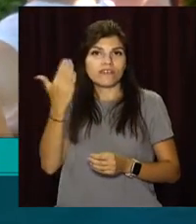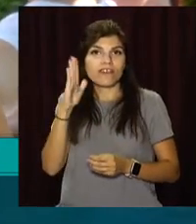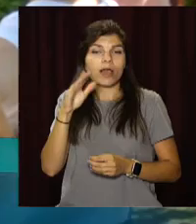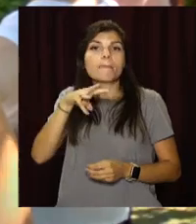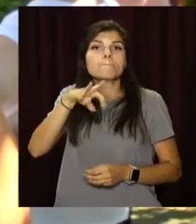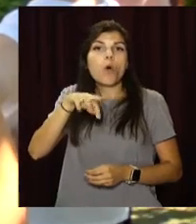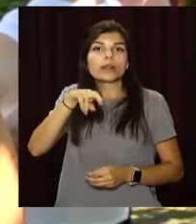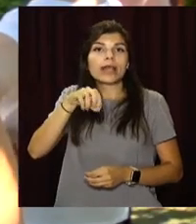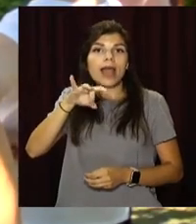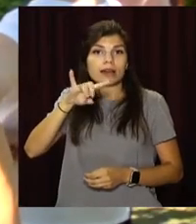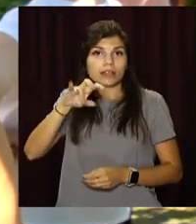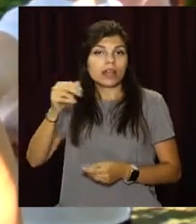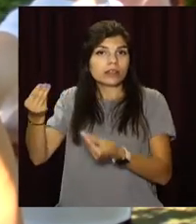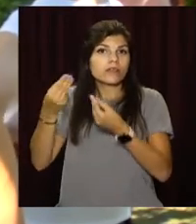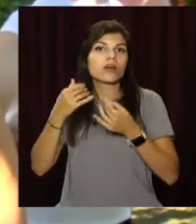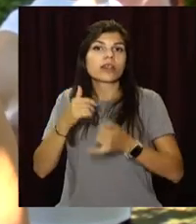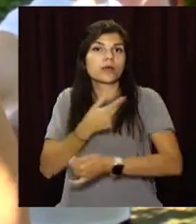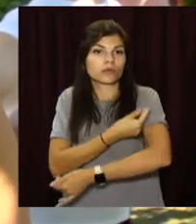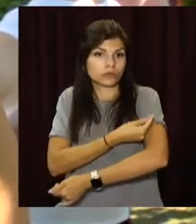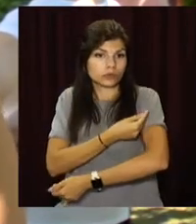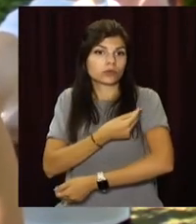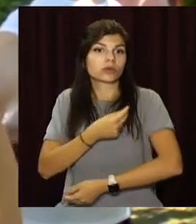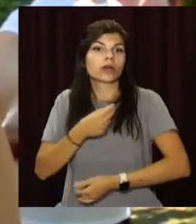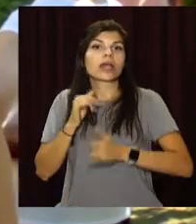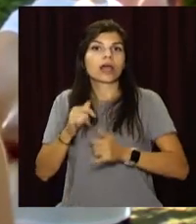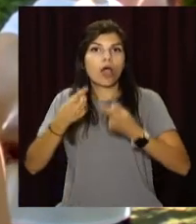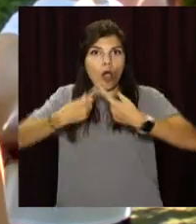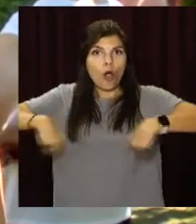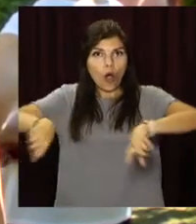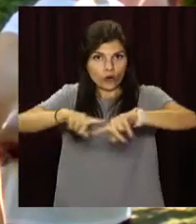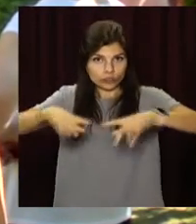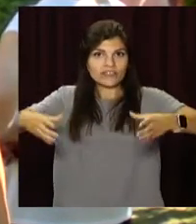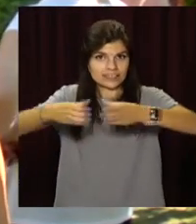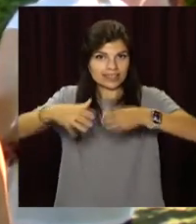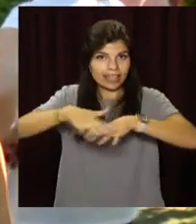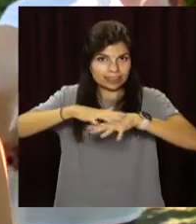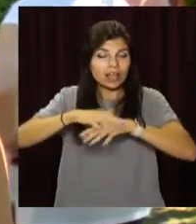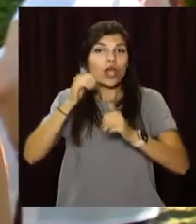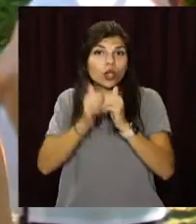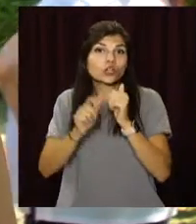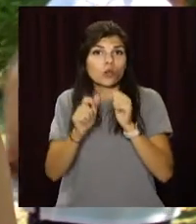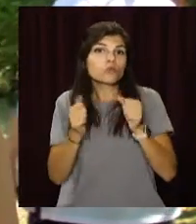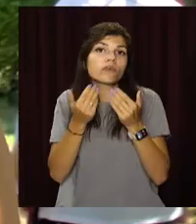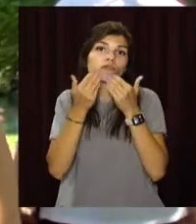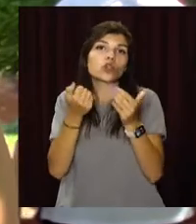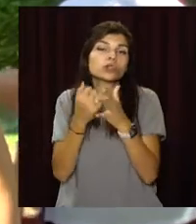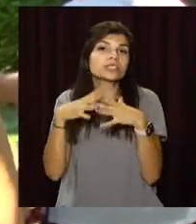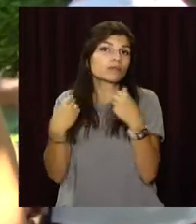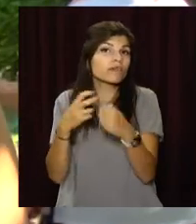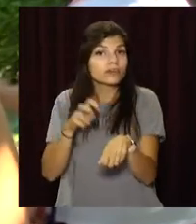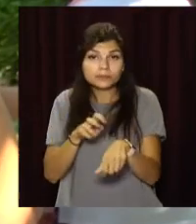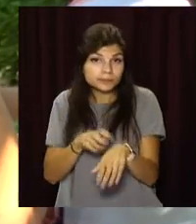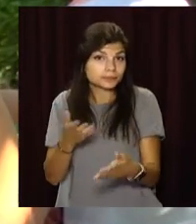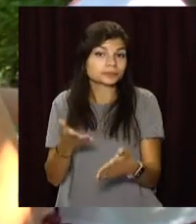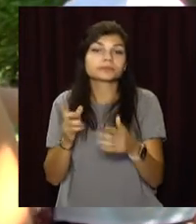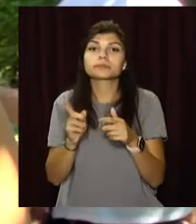Вакцина Moderna, її нам дають для вакцинації організованого населення, тому кожна людина може або звернутися до сімейного